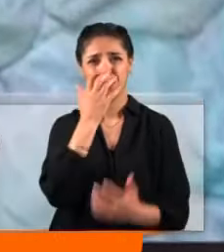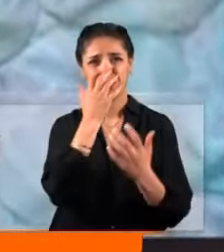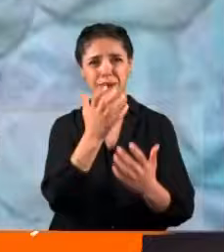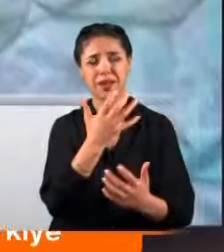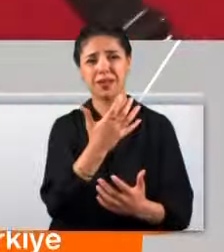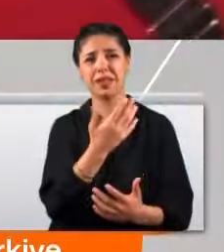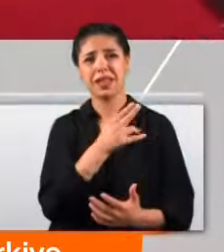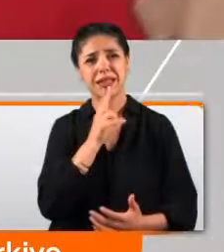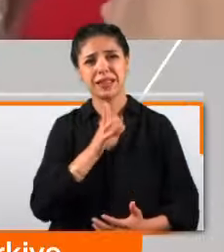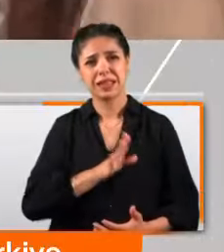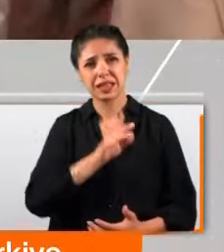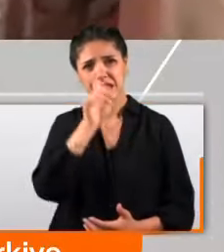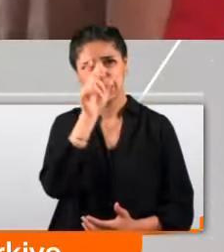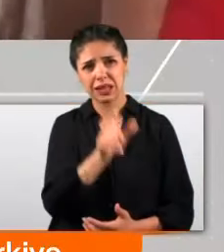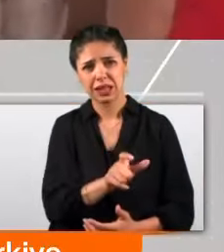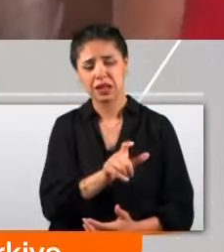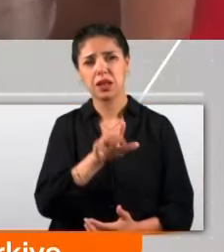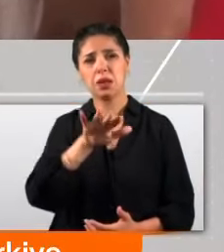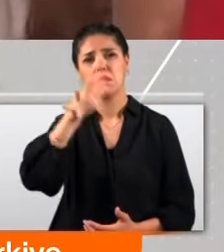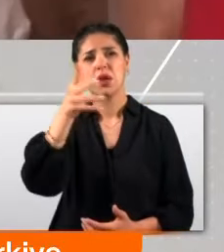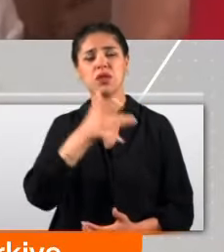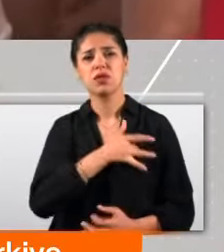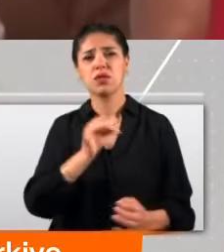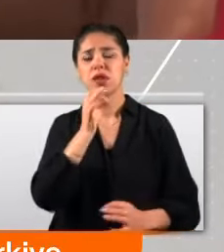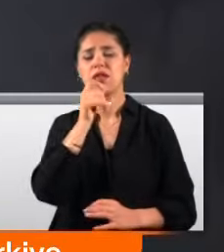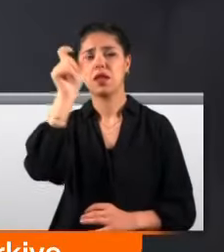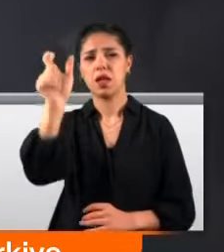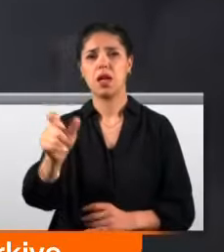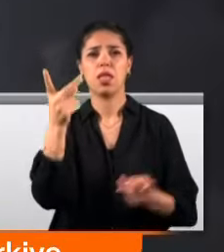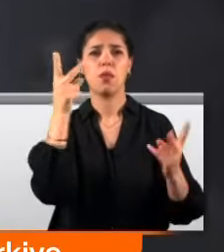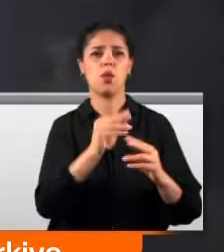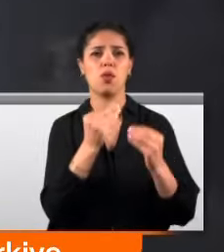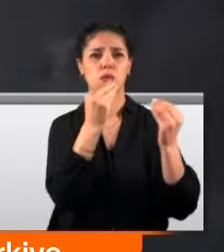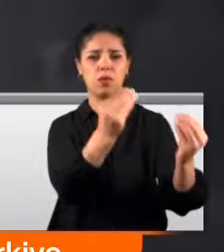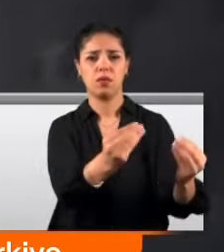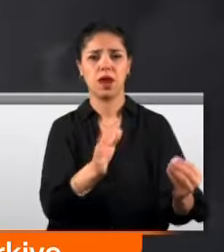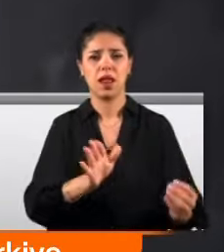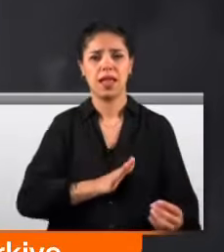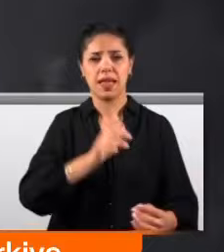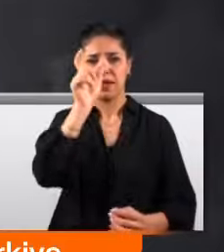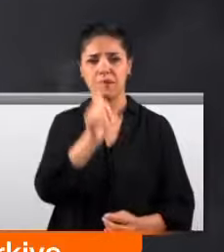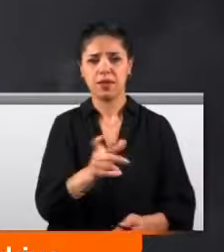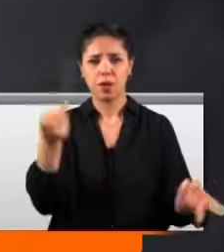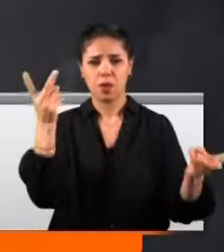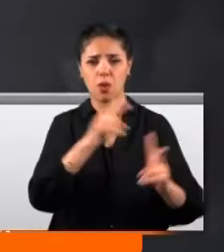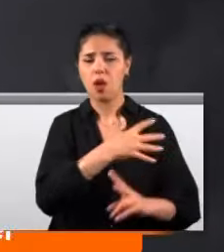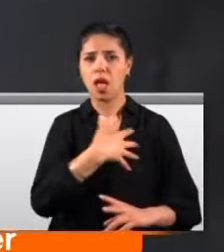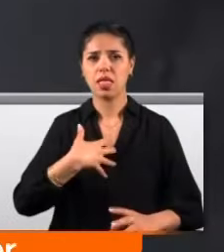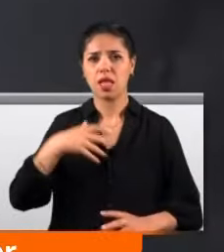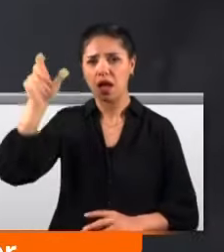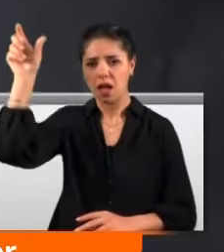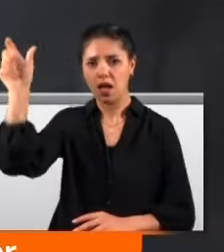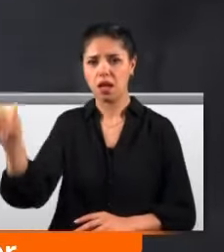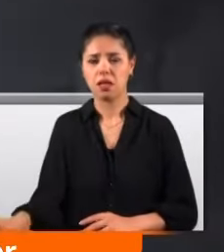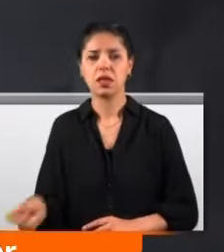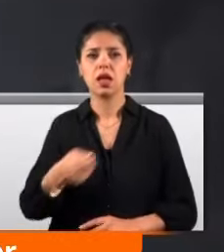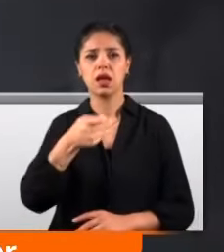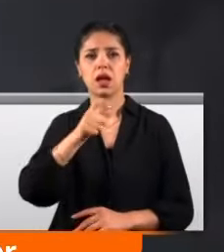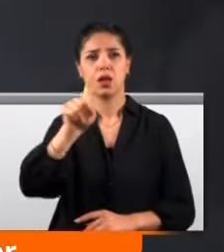kıyamıyordu ama bir cani genç kıza acımadı. Biricik evladı acımasızca katledilen anne firari